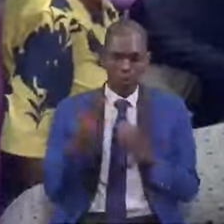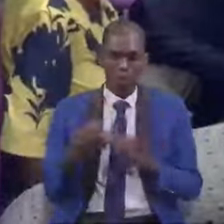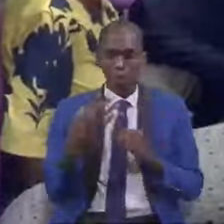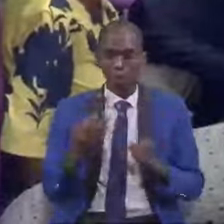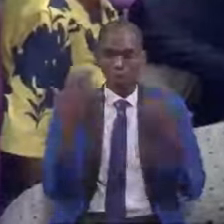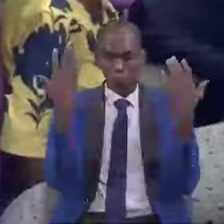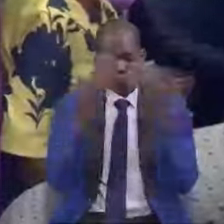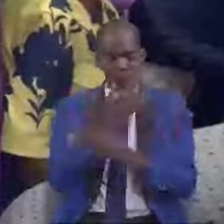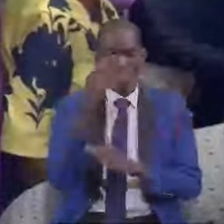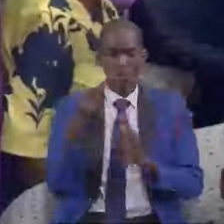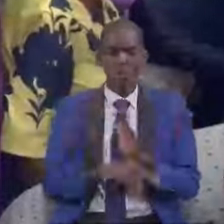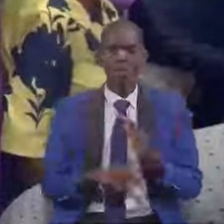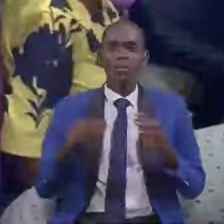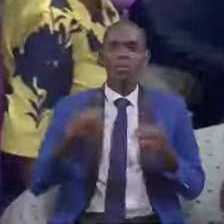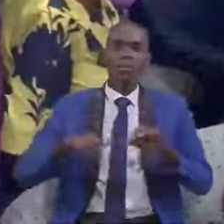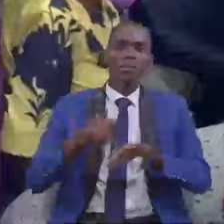ce soir.